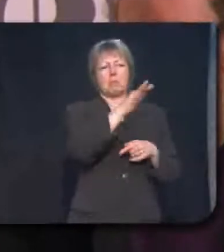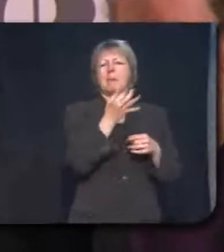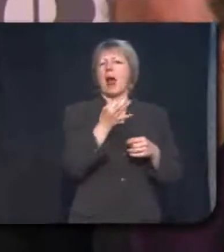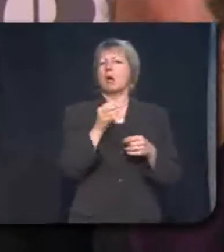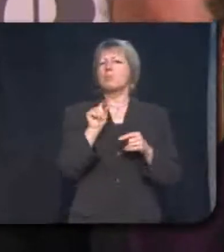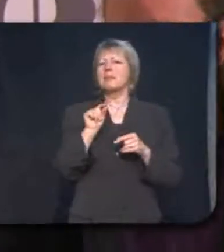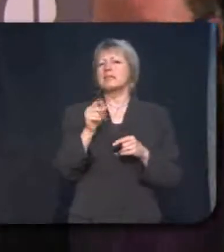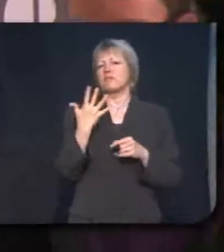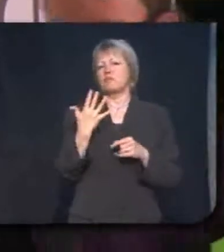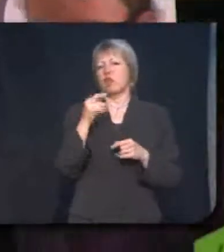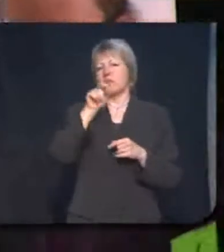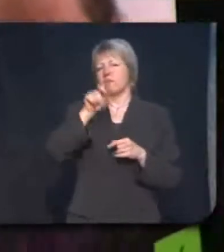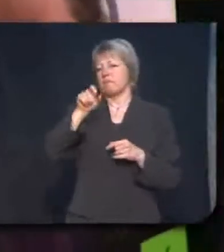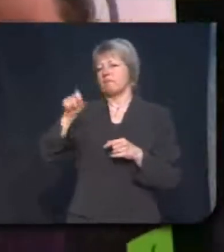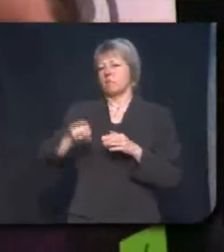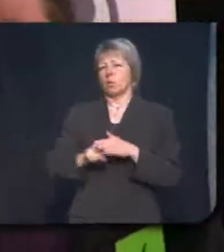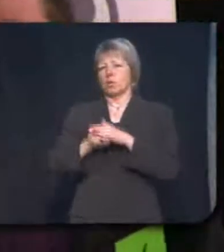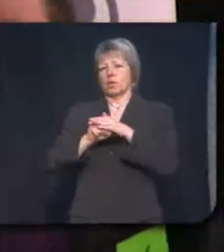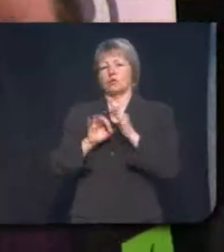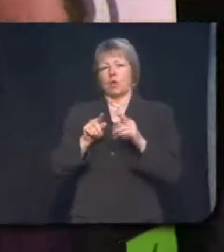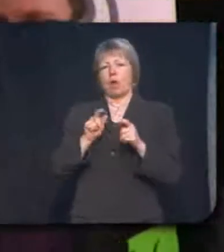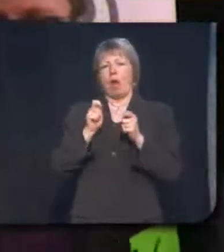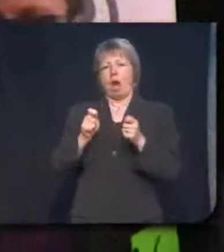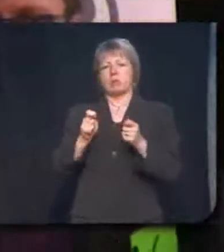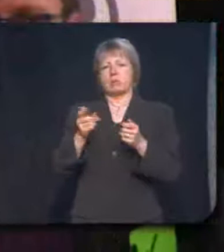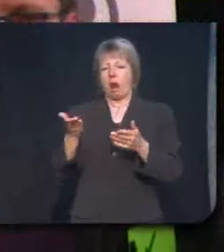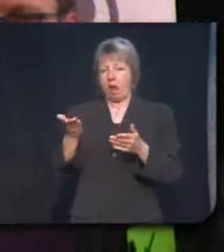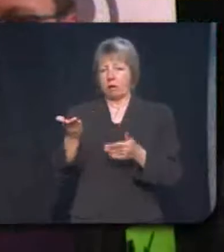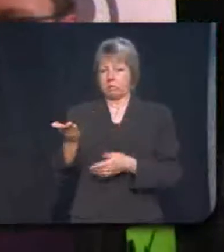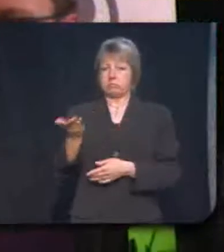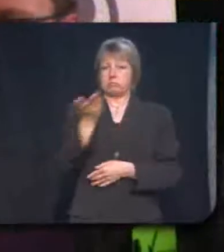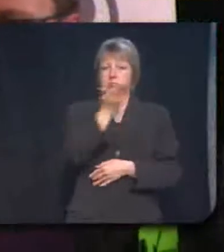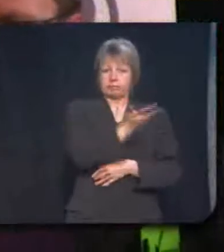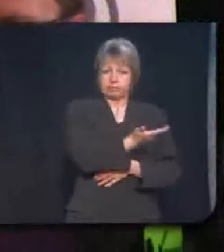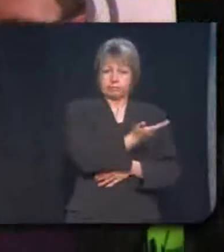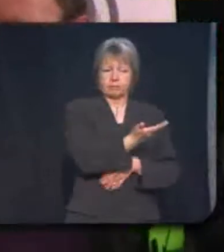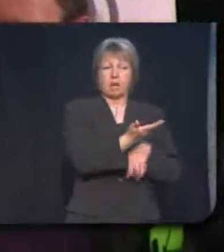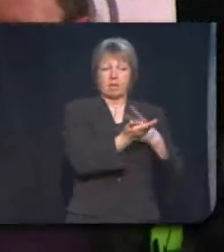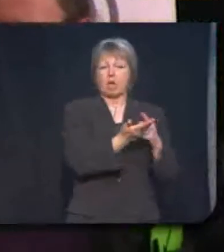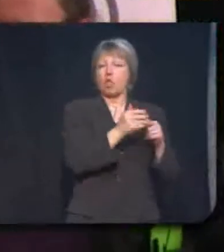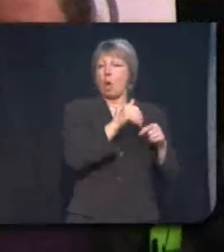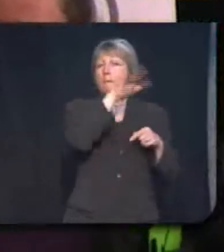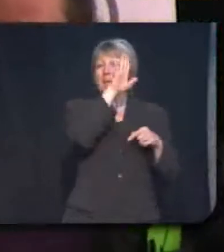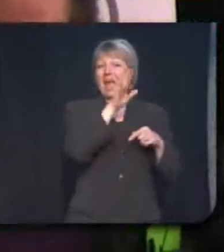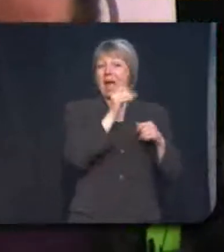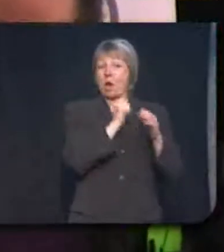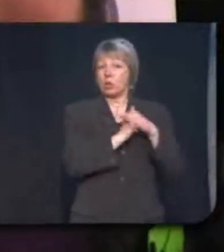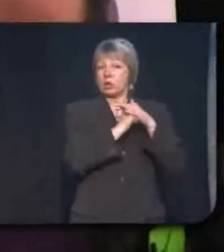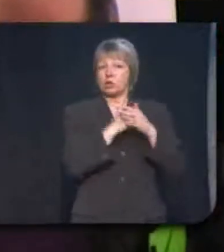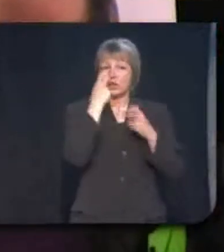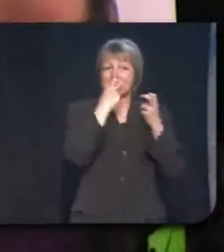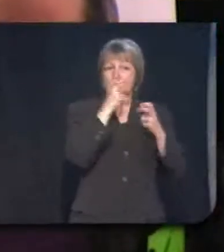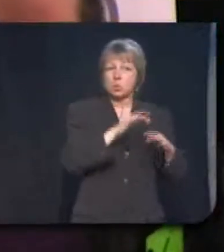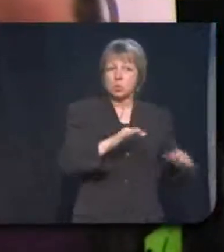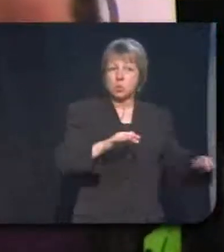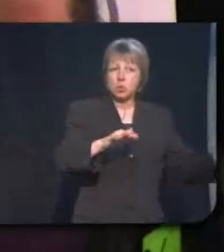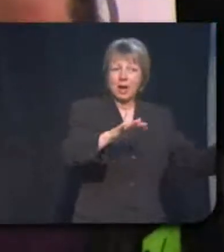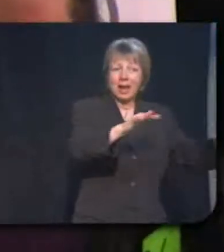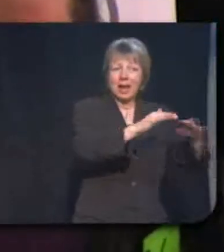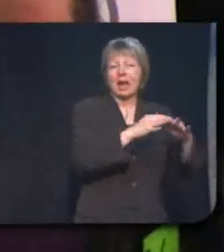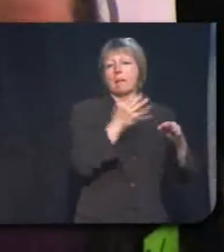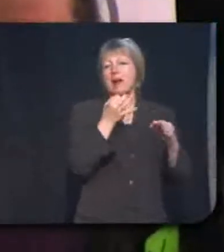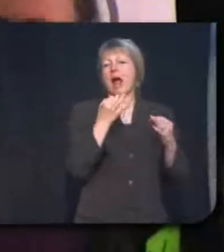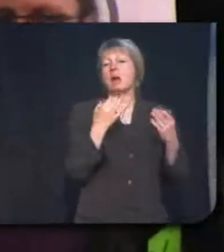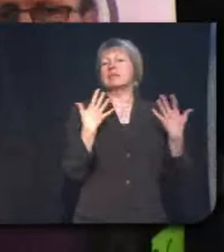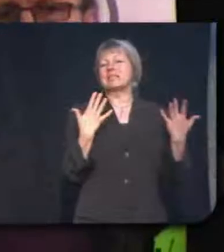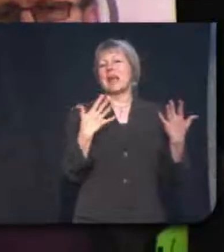erstmal offiziell einreichen zu können und dann kann man weiter Unterstützer suchen bis man ein Quorum von zehn Prozent erreicht von den angemeldeten in